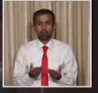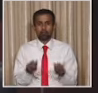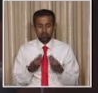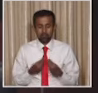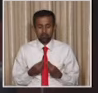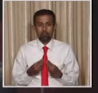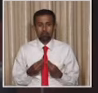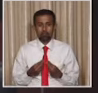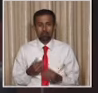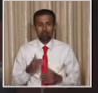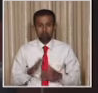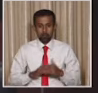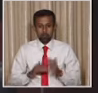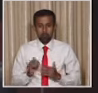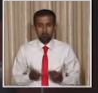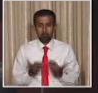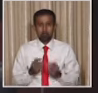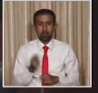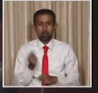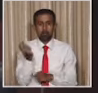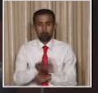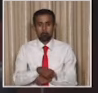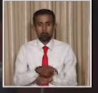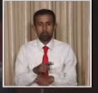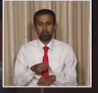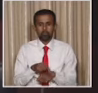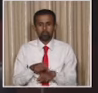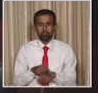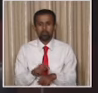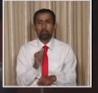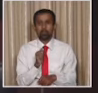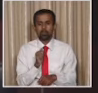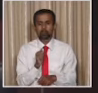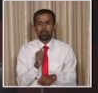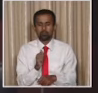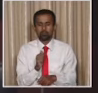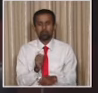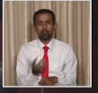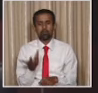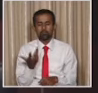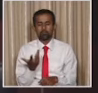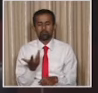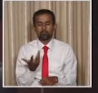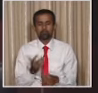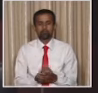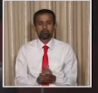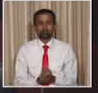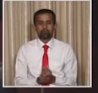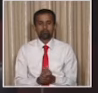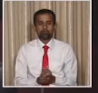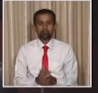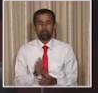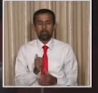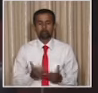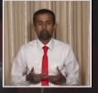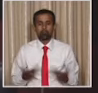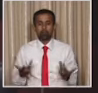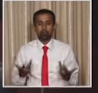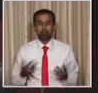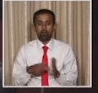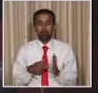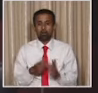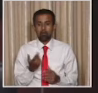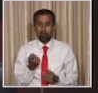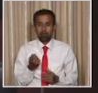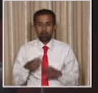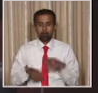පනත ක්‍රියාත්මක කිරීමේ වැඩපිළිවෙලයි ප්‍රමාද කරන්නේ ඇයි ඒක කරලා නැත්තේ කියලා මම අහනවා ඇයි මේව කරන්න බැරි මේව ආර්ථිකයේද